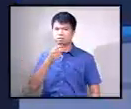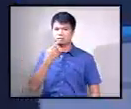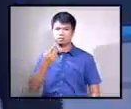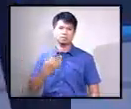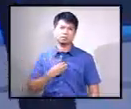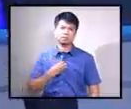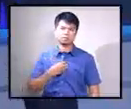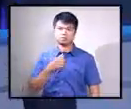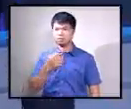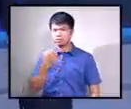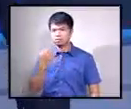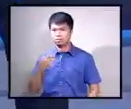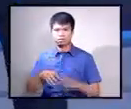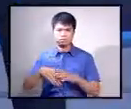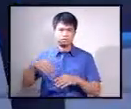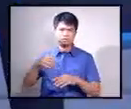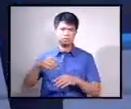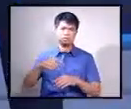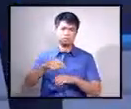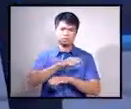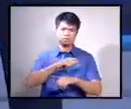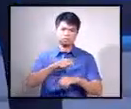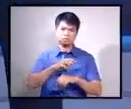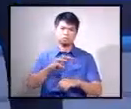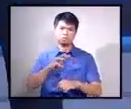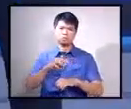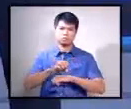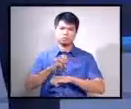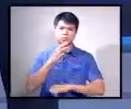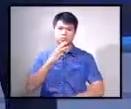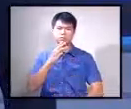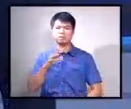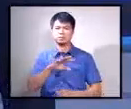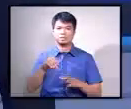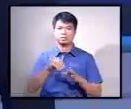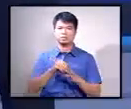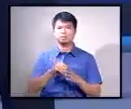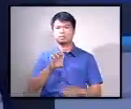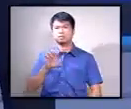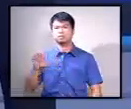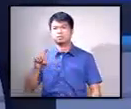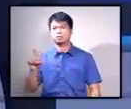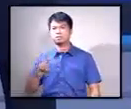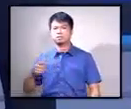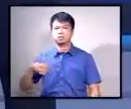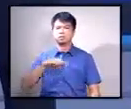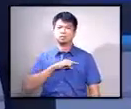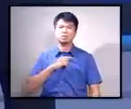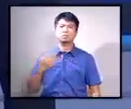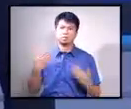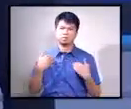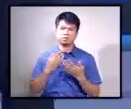sa territorial waters natin, pero pasok ito sa ating EEZ. Kaya tayo lamang, ayon sa UNCLOS, ang may karapatan na gamitin ng